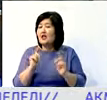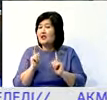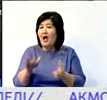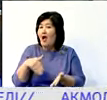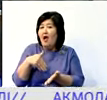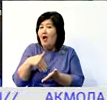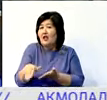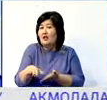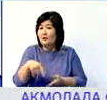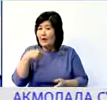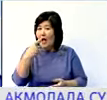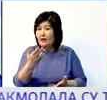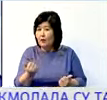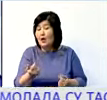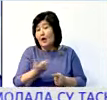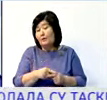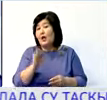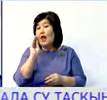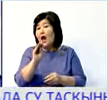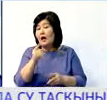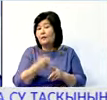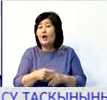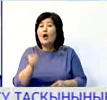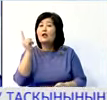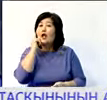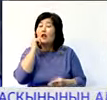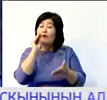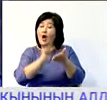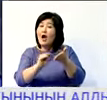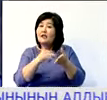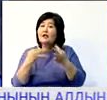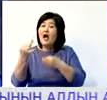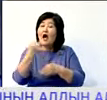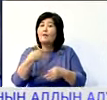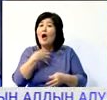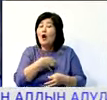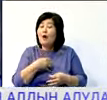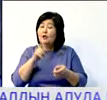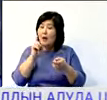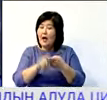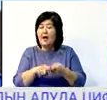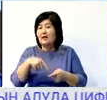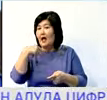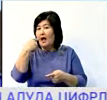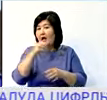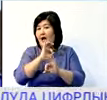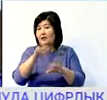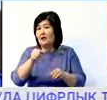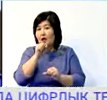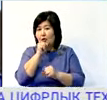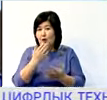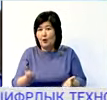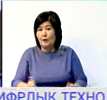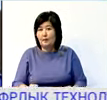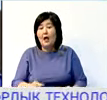келіспейді, мойындамайтынын айтып отыр. Айыптау актісіндегі ұялы телефонға жазылған әңгімелердің мазмұны қатысты да тіс жарған жоқ. Өзіңізді кінәлімін